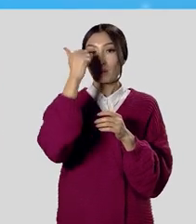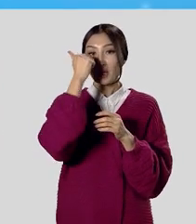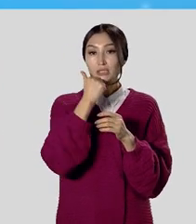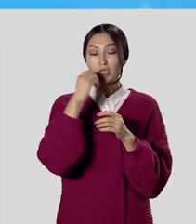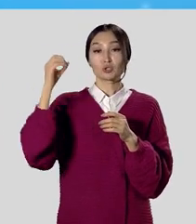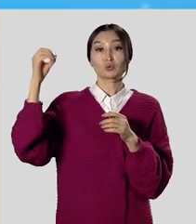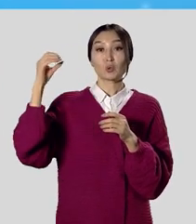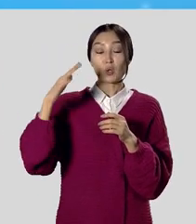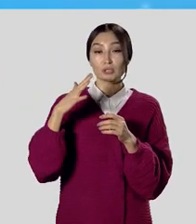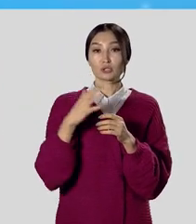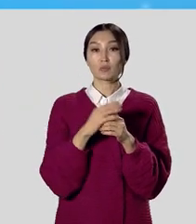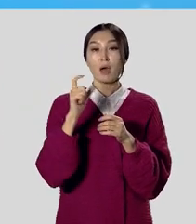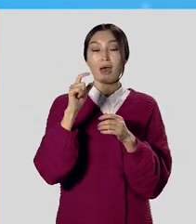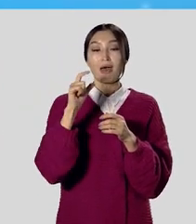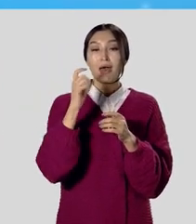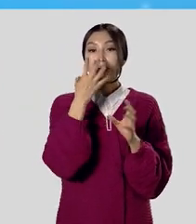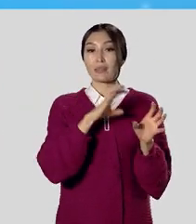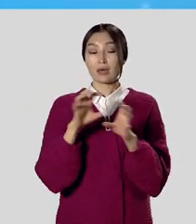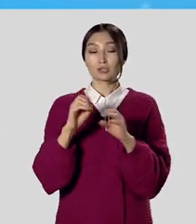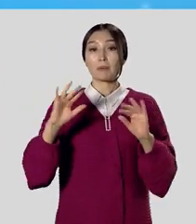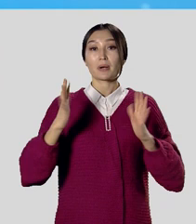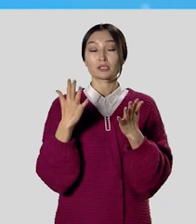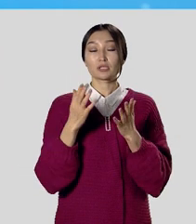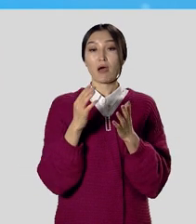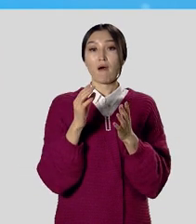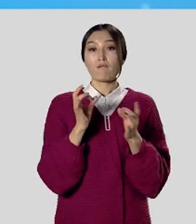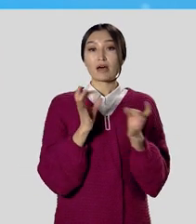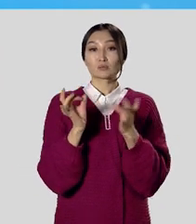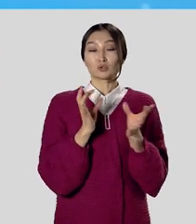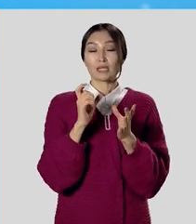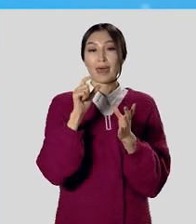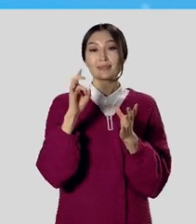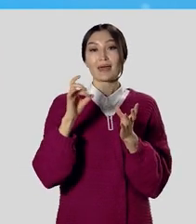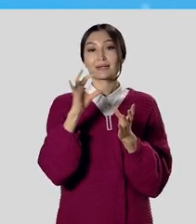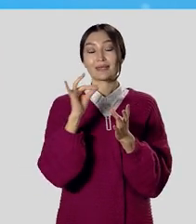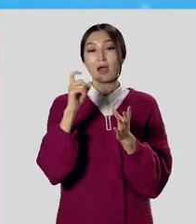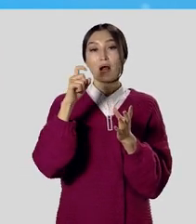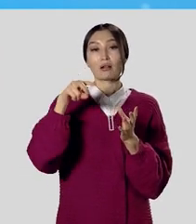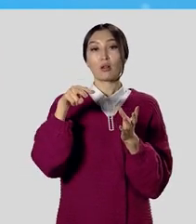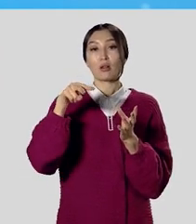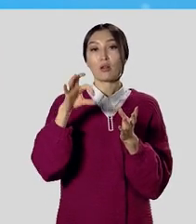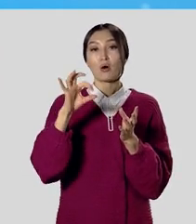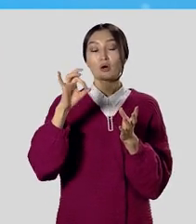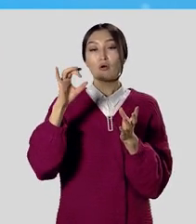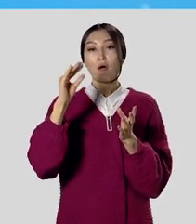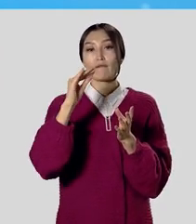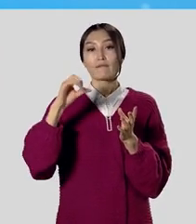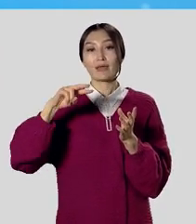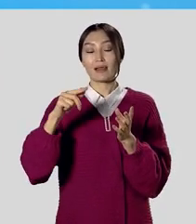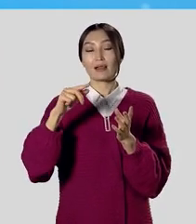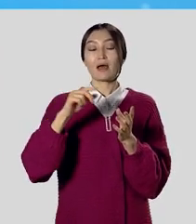благодаря солнечной энергии, происходит возбуждение молекул хлорофилла и синтез